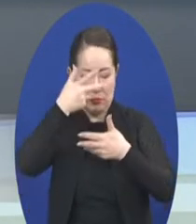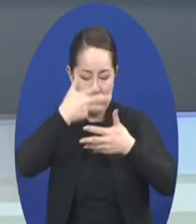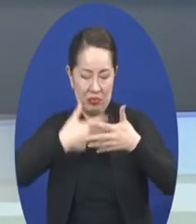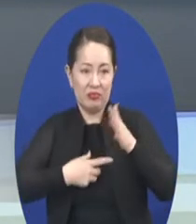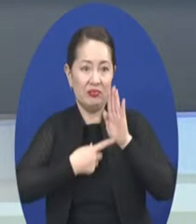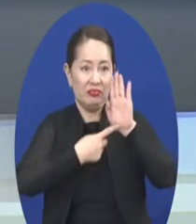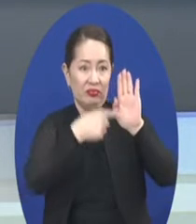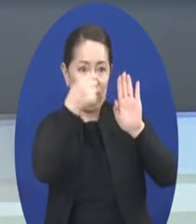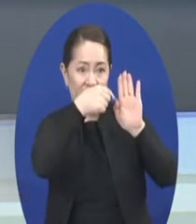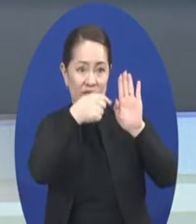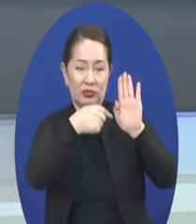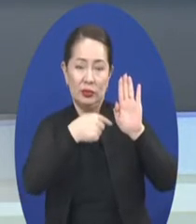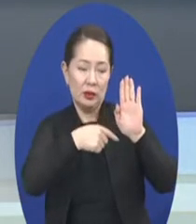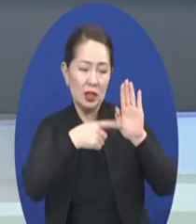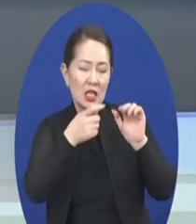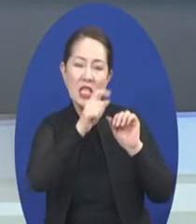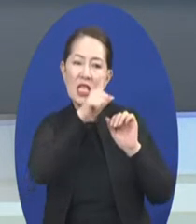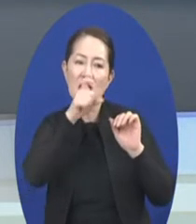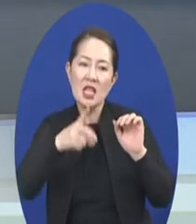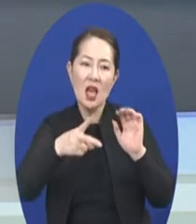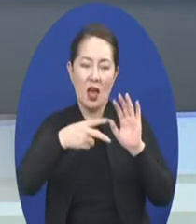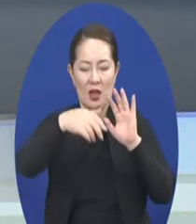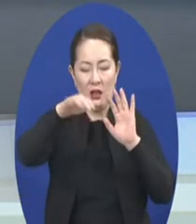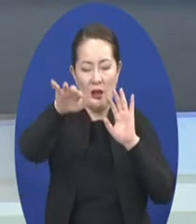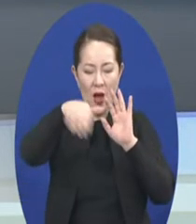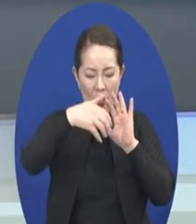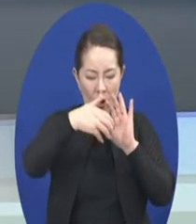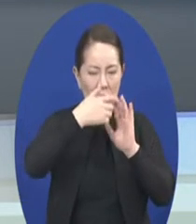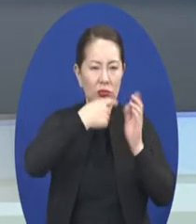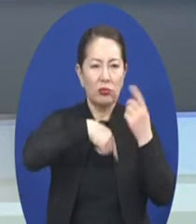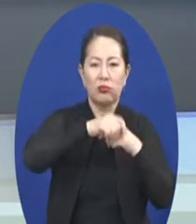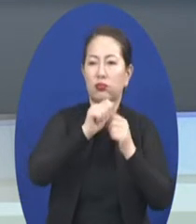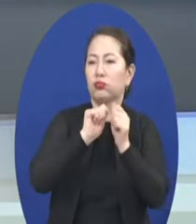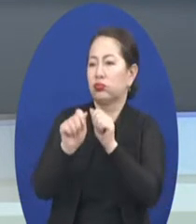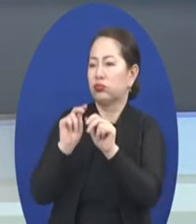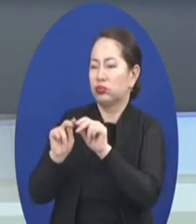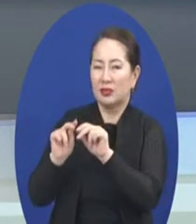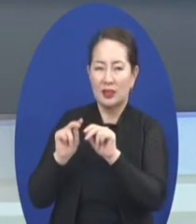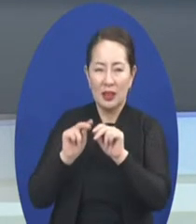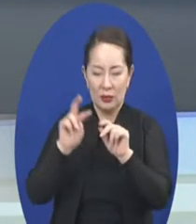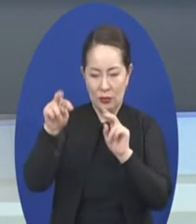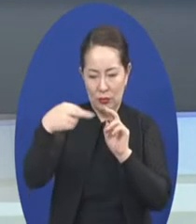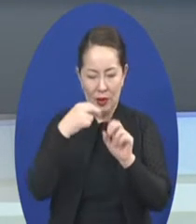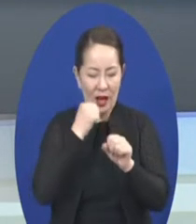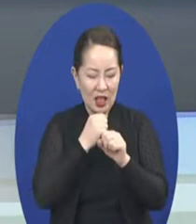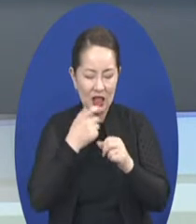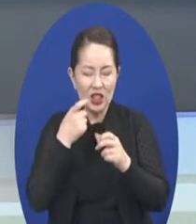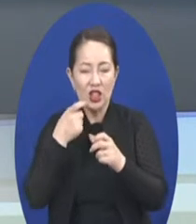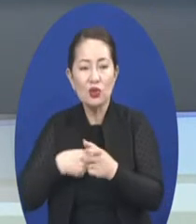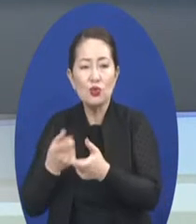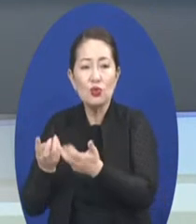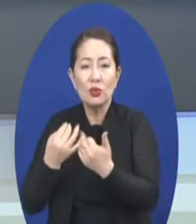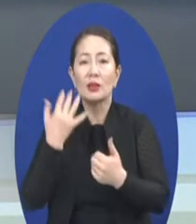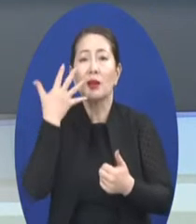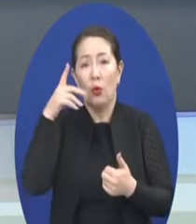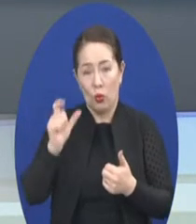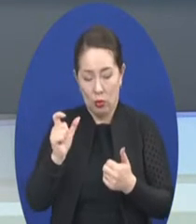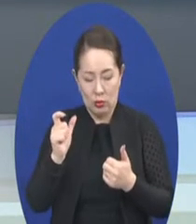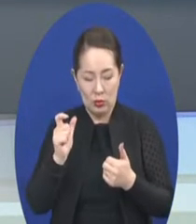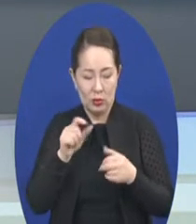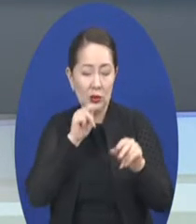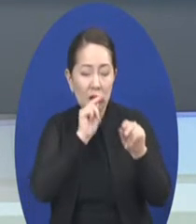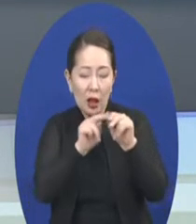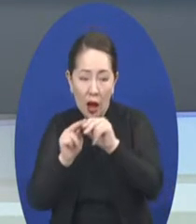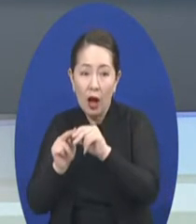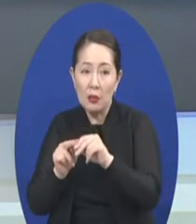чанаргүй зээлдэгчдийн түүх, англил, зээлийн хэрэгжил зэргийг шалгах ажлын хэсгийг 5 гишүүний бүрэлдэхүүнтэй байгуулсан байна. Мөн 14